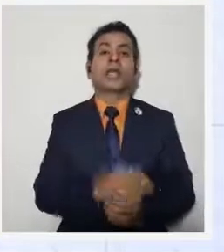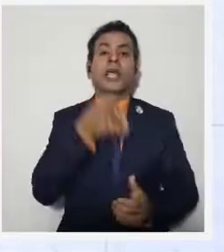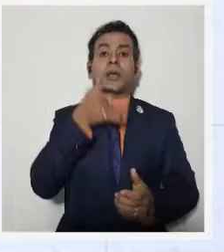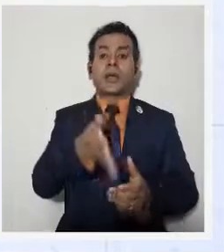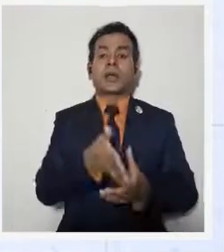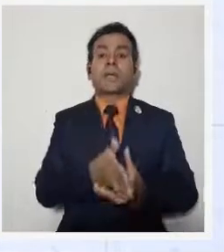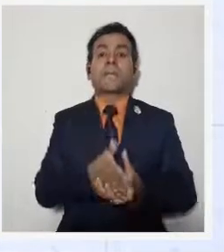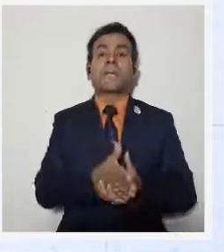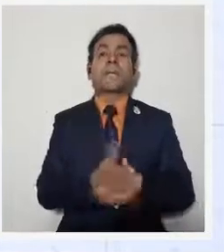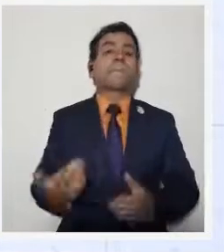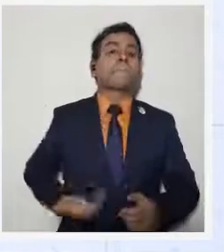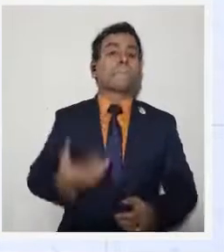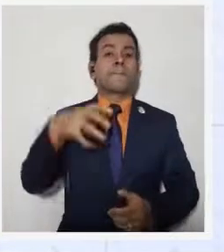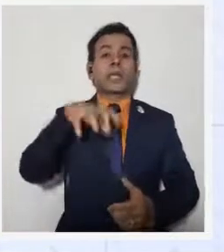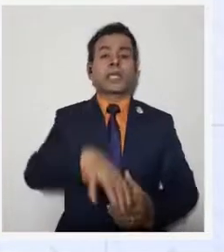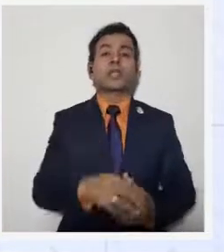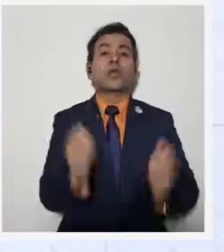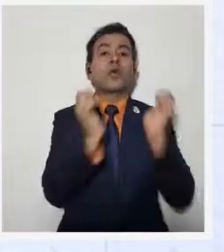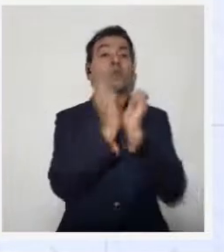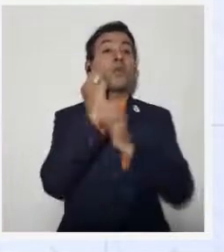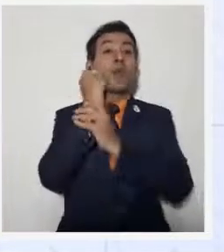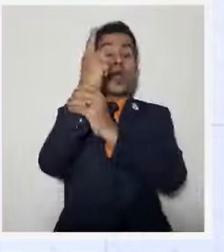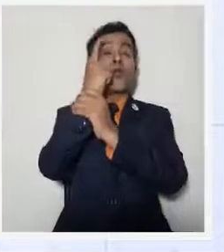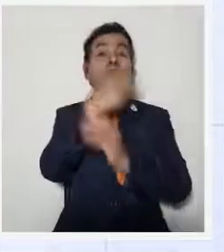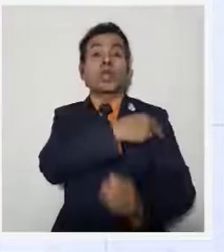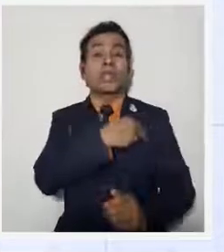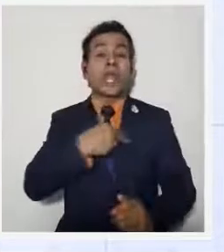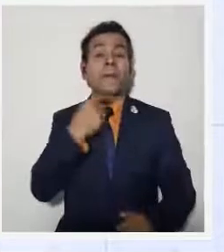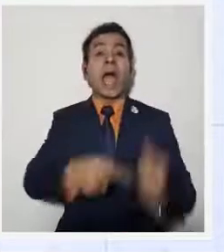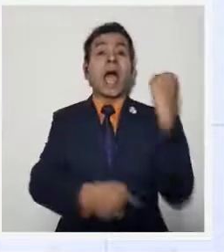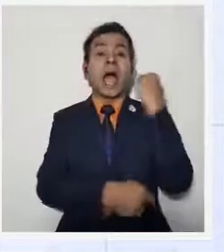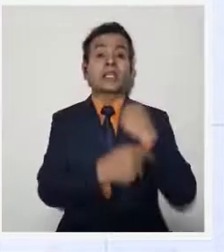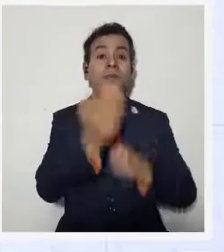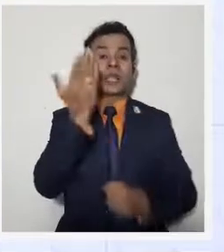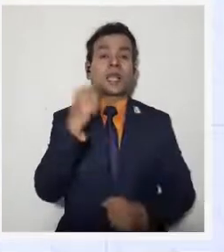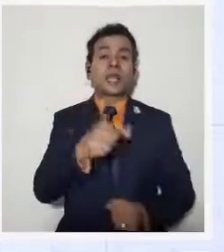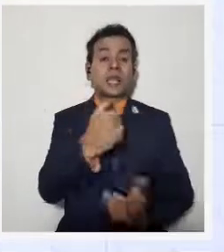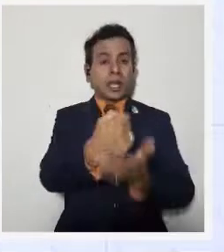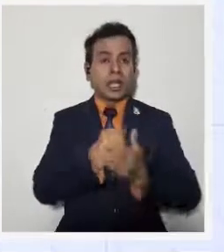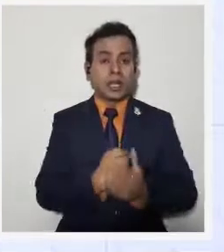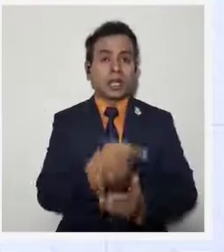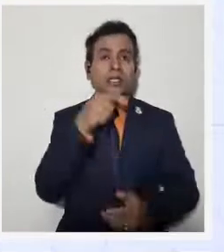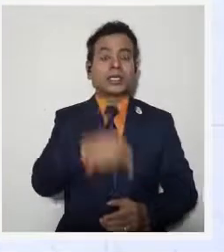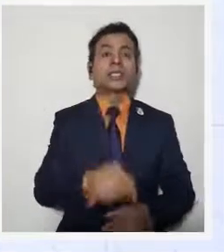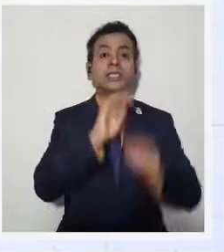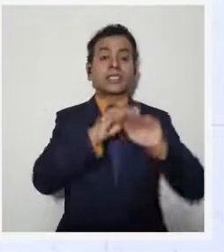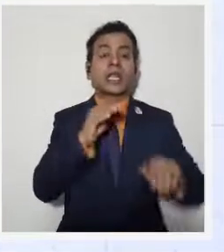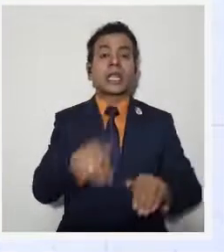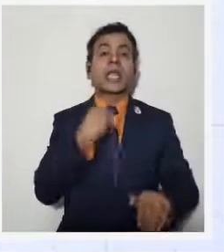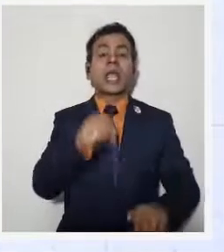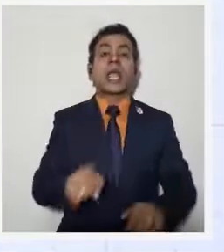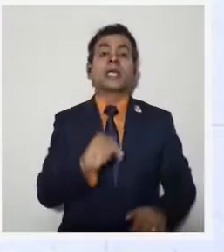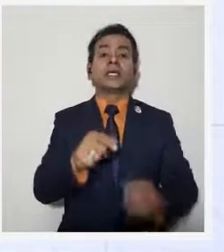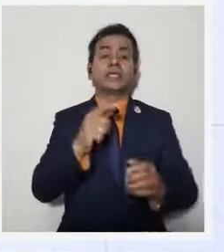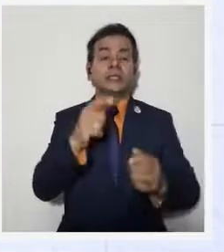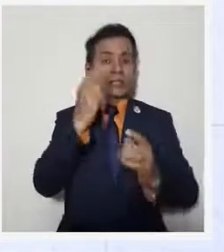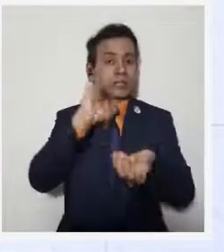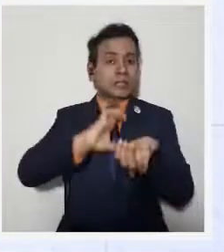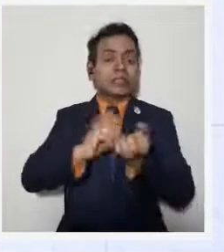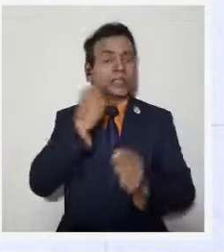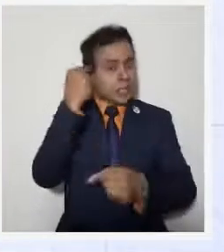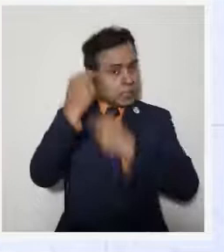করছেন যশোর ইউনিভার্সিটি অফ সায়েন্স অ্যান্ড টেকনোলজি। আমাদের সাহায্য করছেন বাংলাদেশ শেখ মুজিব মেডিকেল